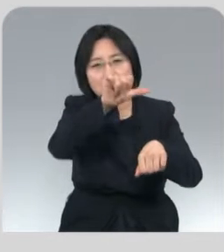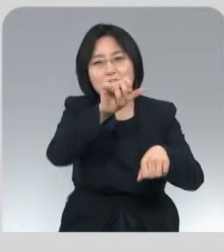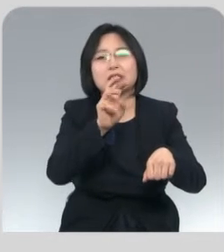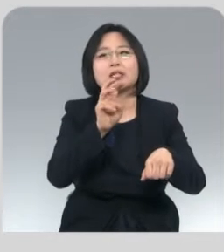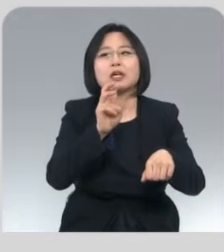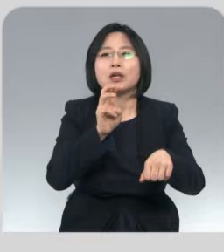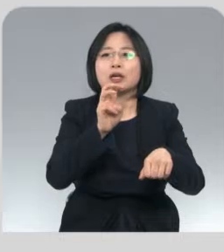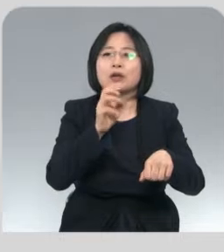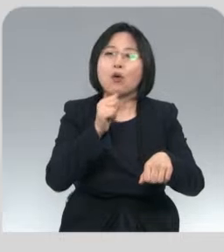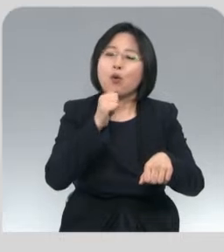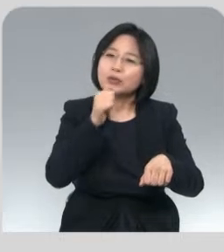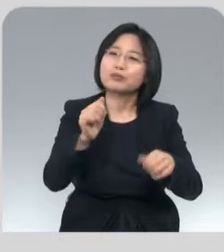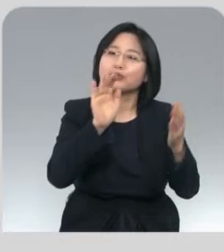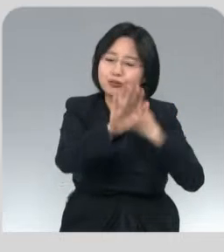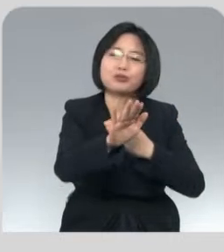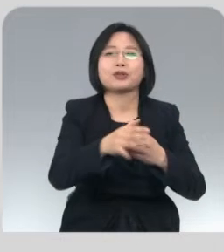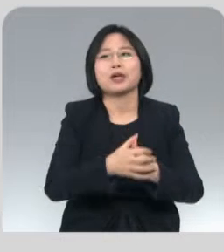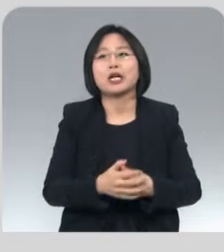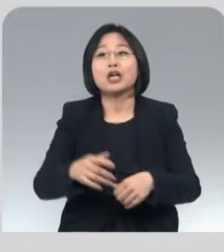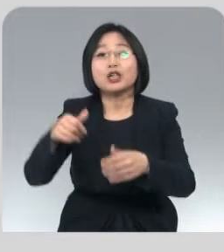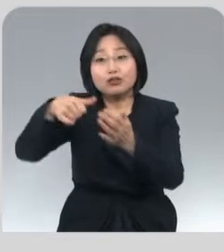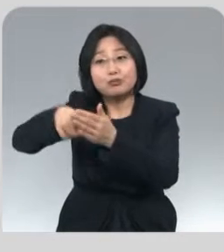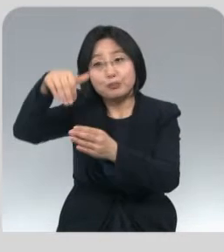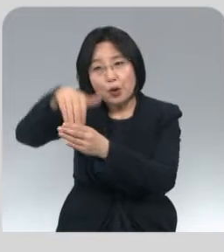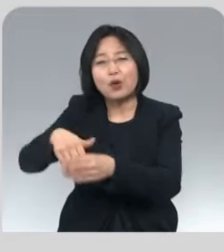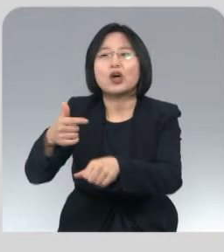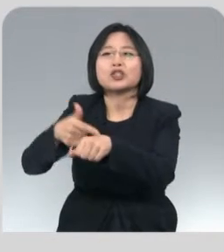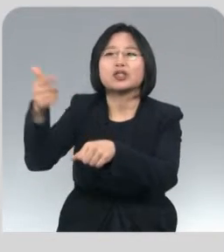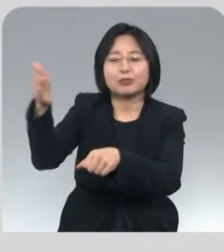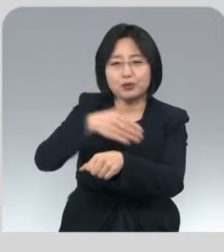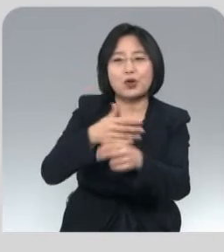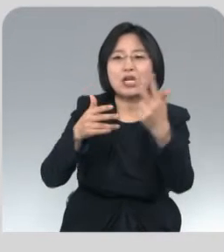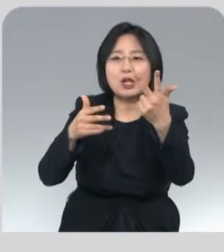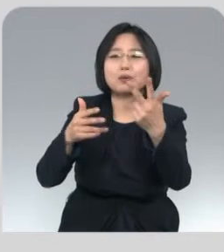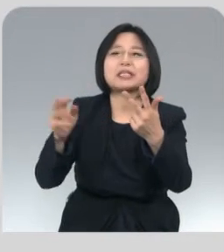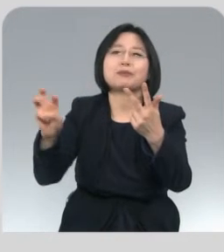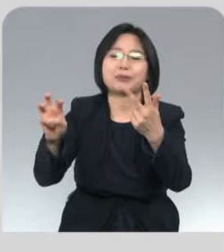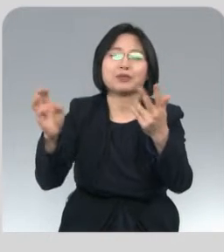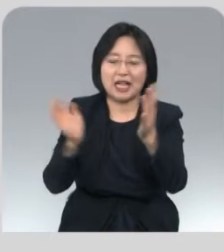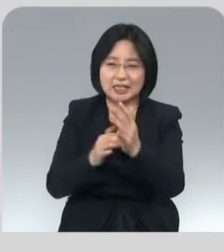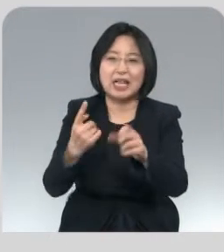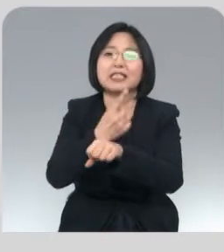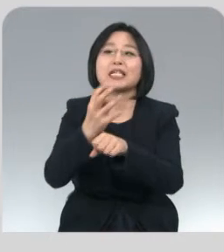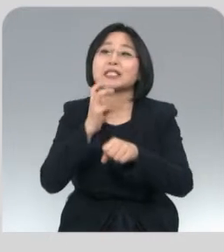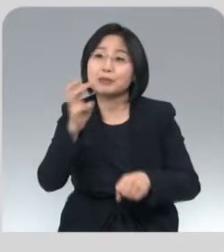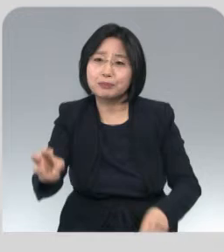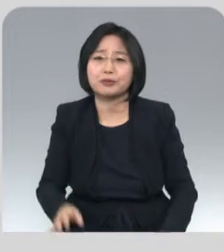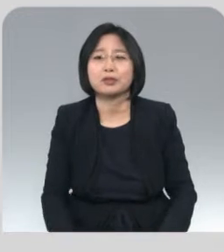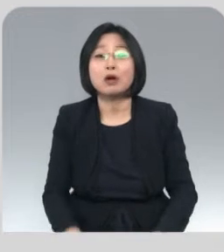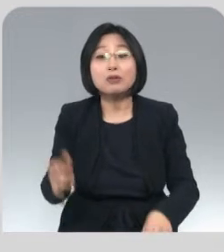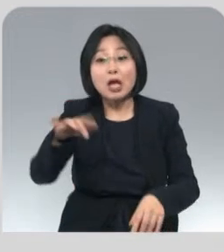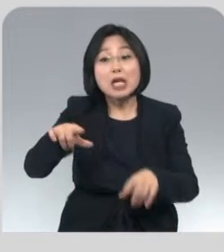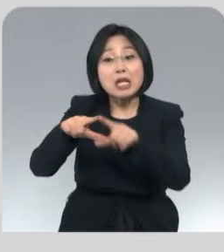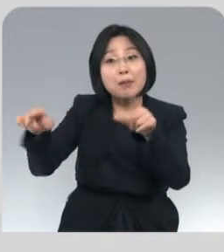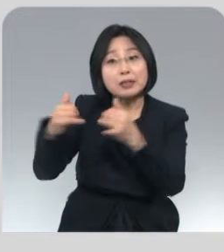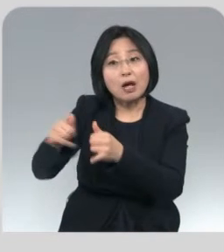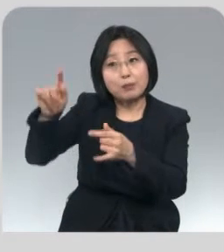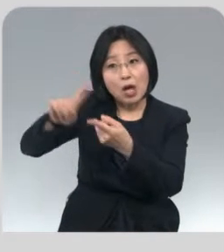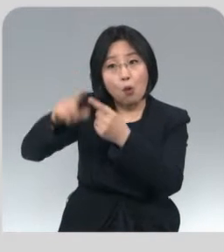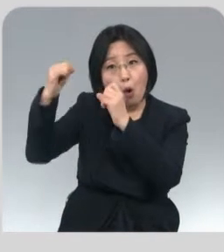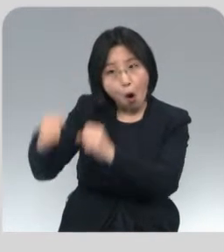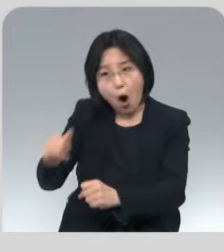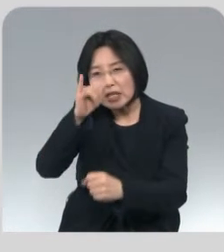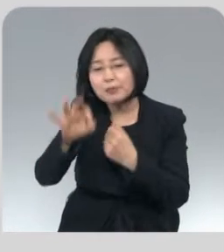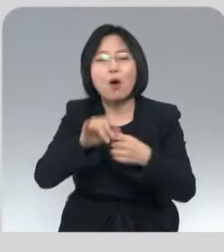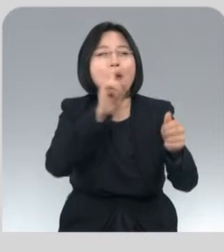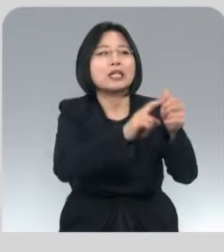허용됩니다. 투표는 6시부터 7시 반까지 가능한데 만약 6시가 넘어서도 일반 유권자가 투표소에 남아있으면 확진자는